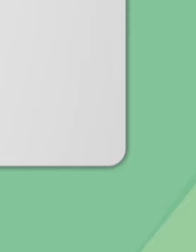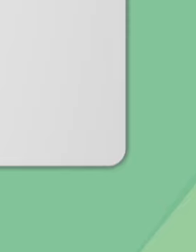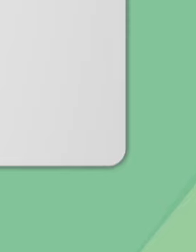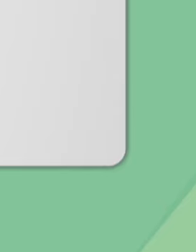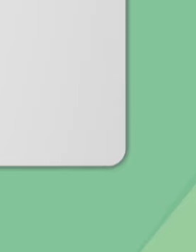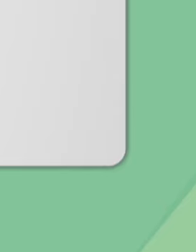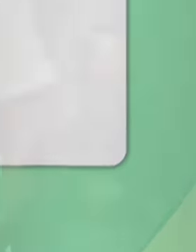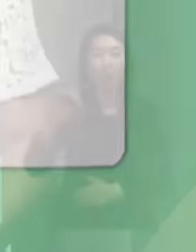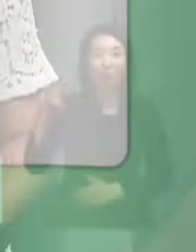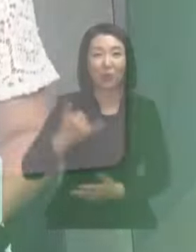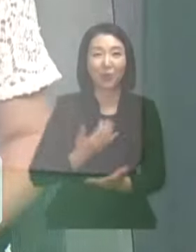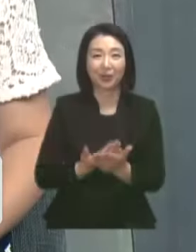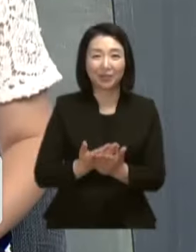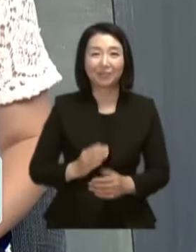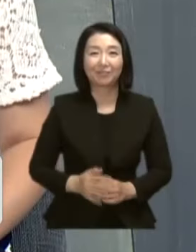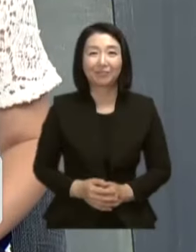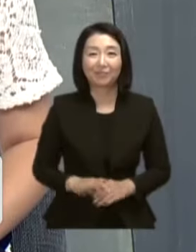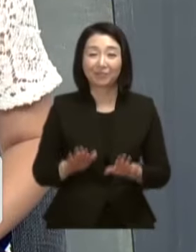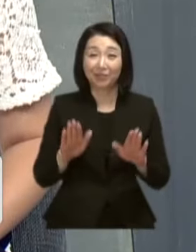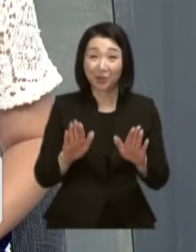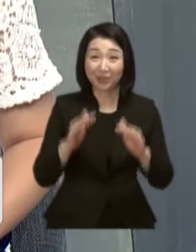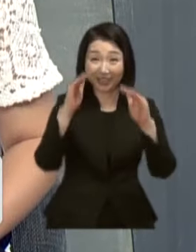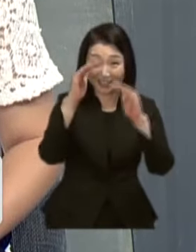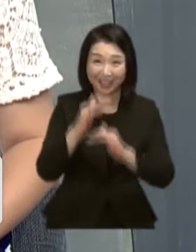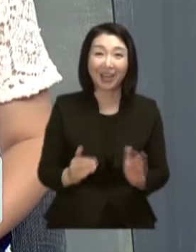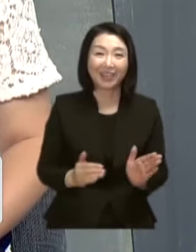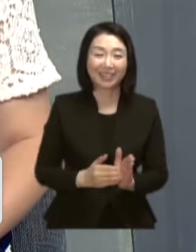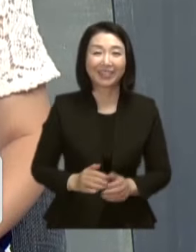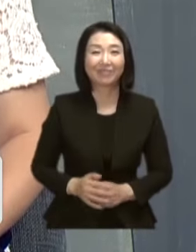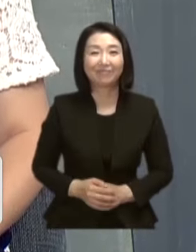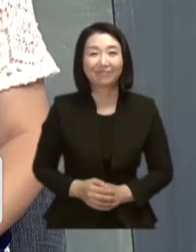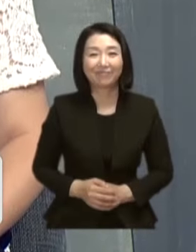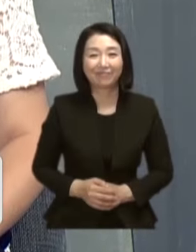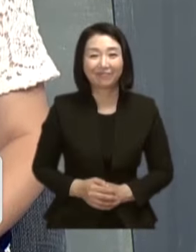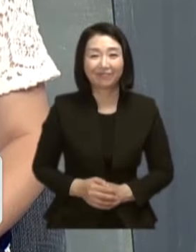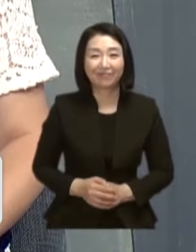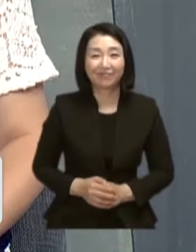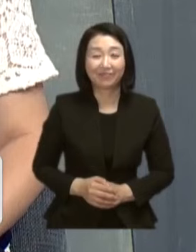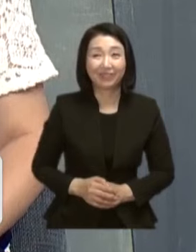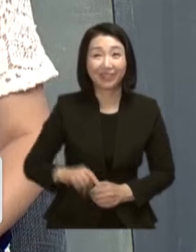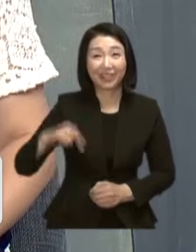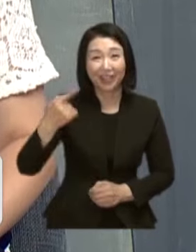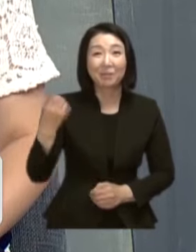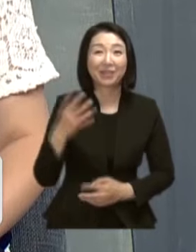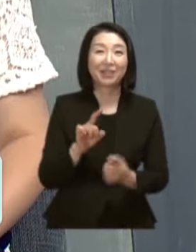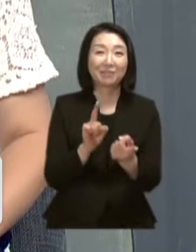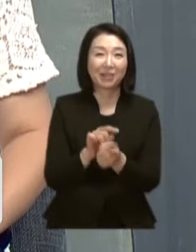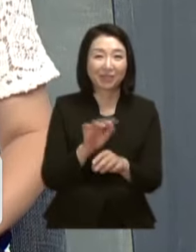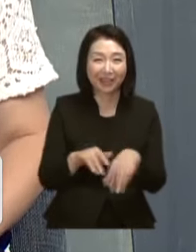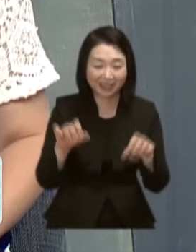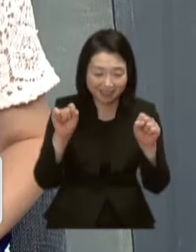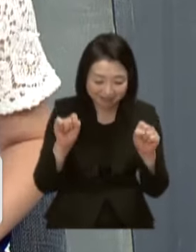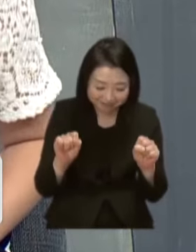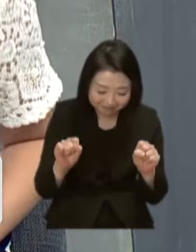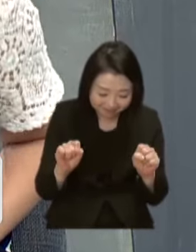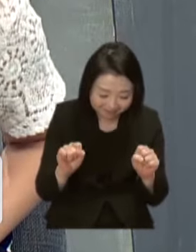02-6333-0070으로 전화 문의해주세요. 오늘 준비한 시간은 여기까지입니다. 저희는 다음 시간에 뵙겠습니다. 안녕히